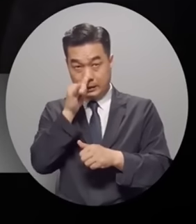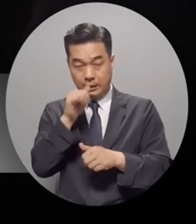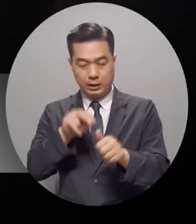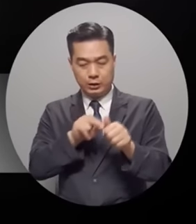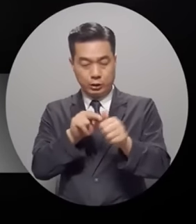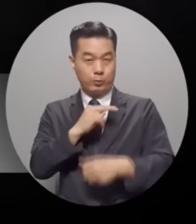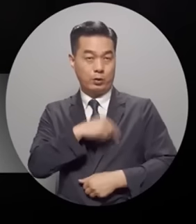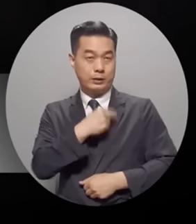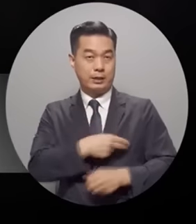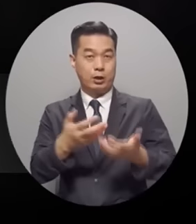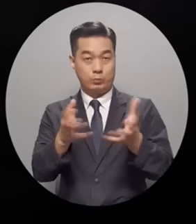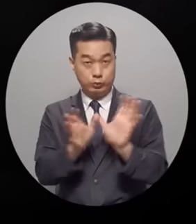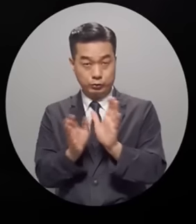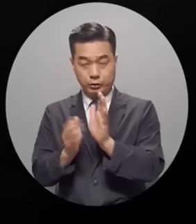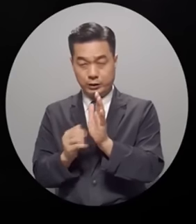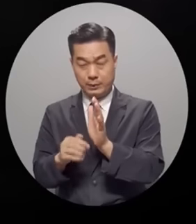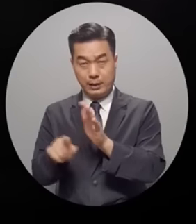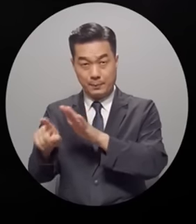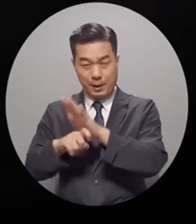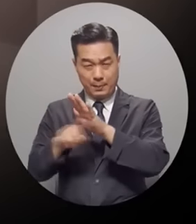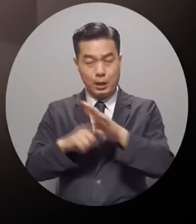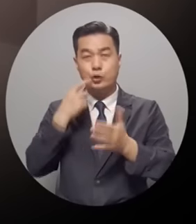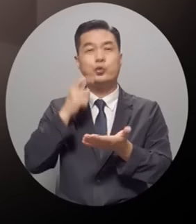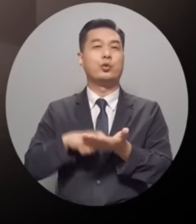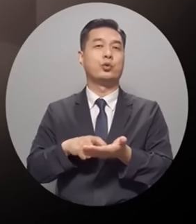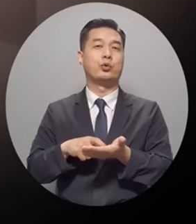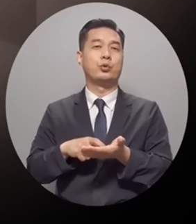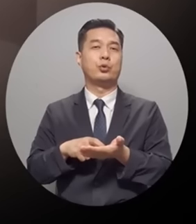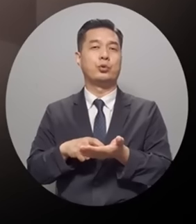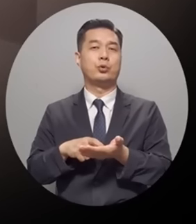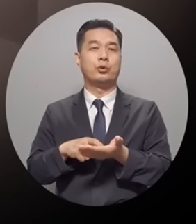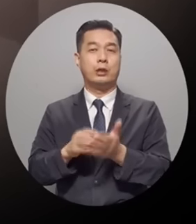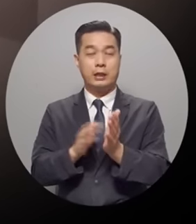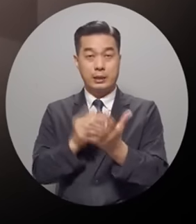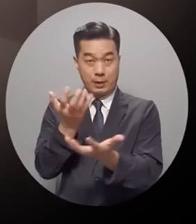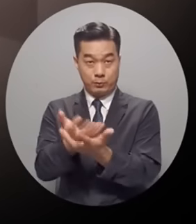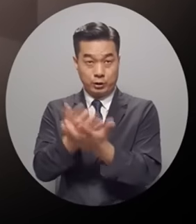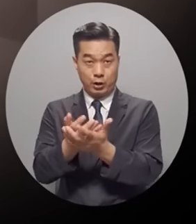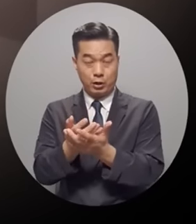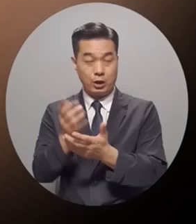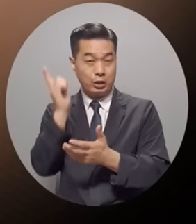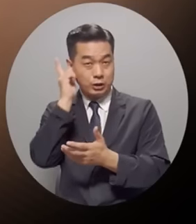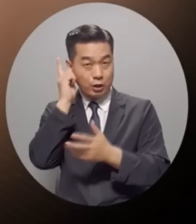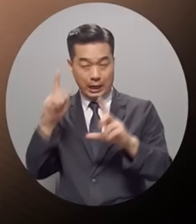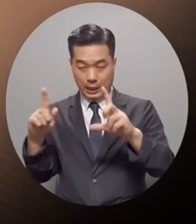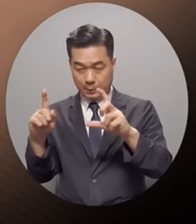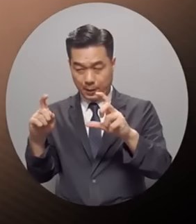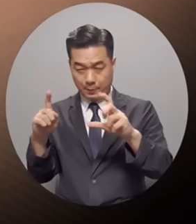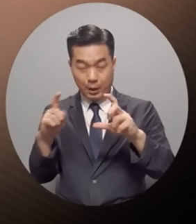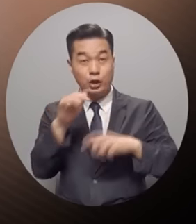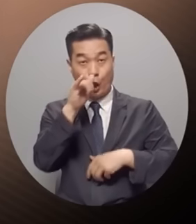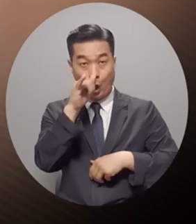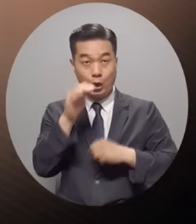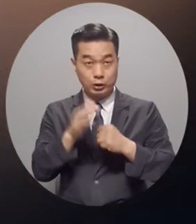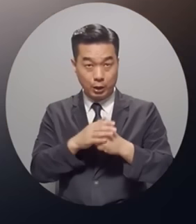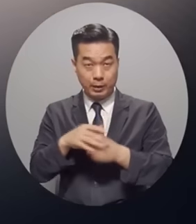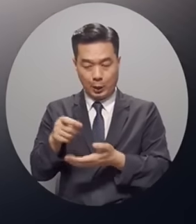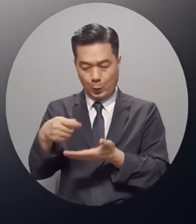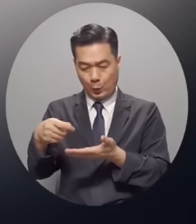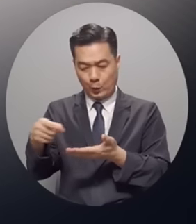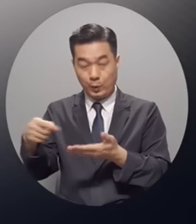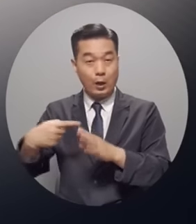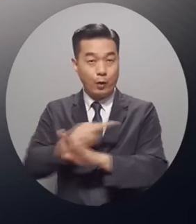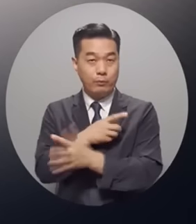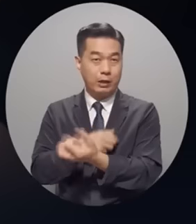정보사령부인데도 기밀을 빼내는 건 간단했습니다. 비밀 문서를 휴대전화 무음 카메라로 촬영하거나 손으로 메모해 외부로